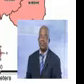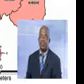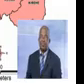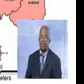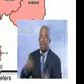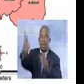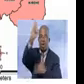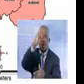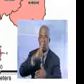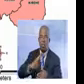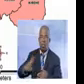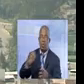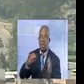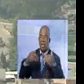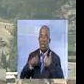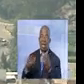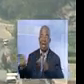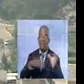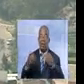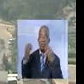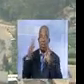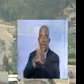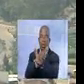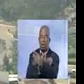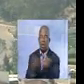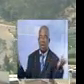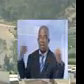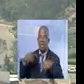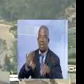Le Rwanda a fait beaucoup de progrès depuis